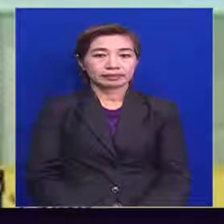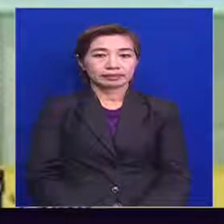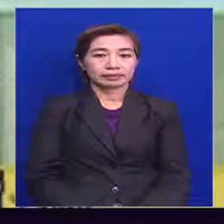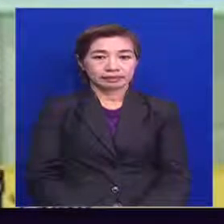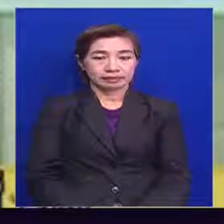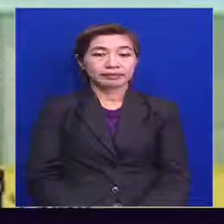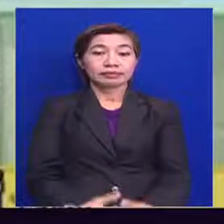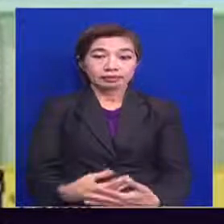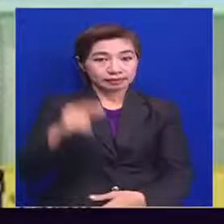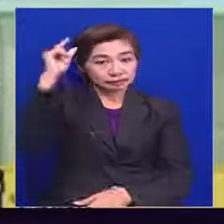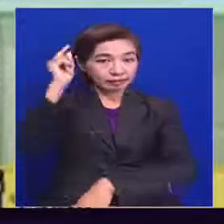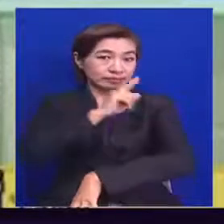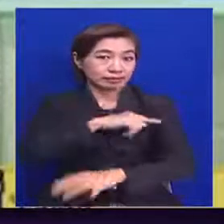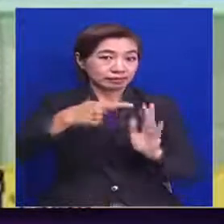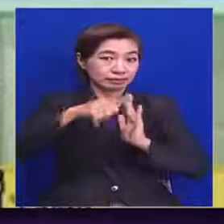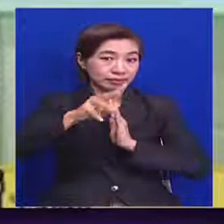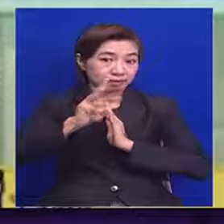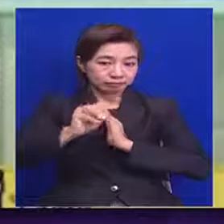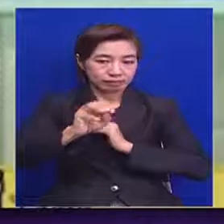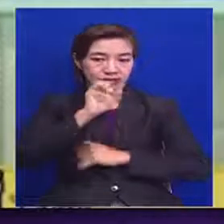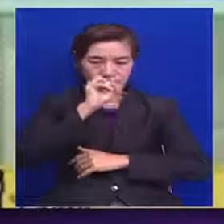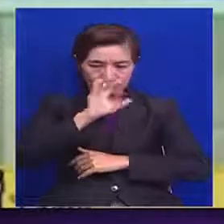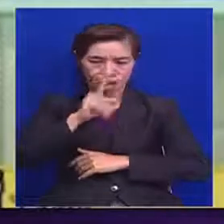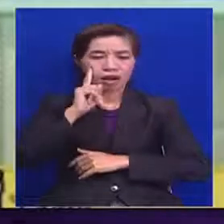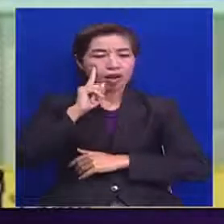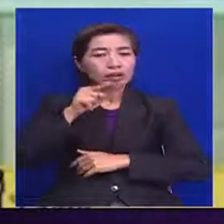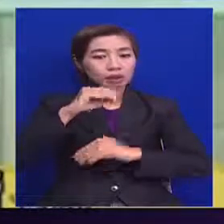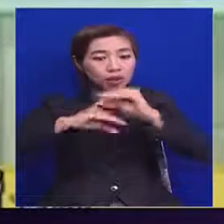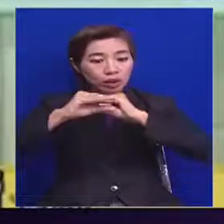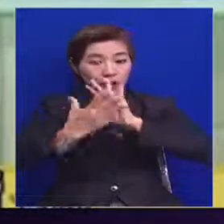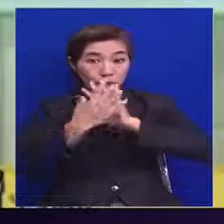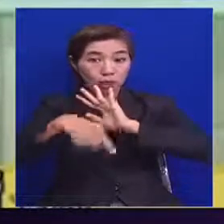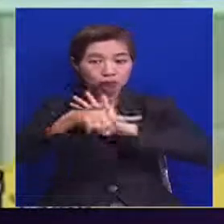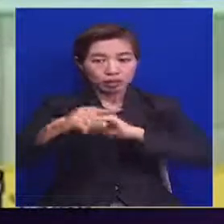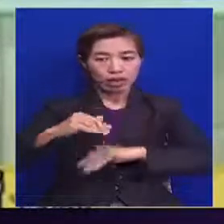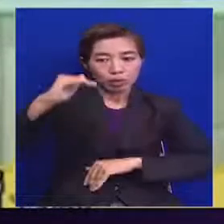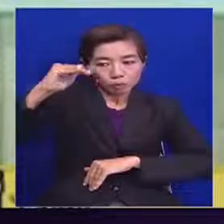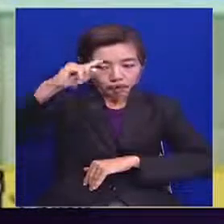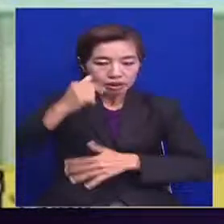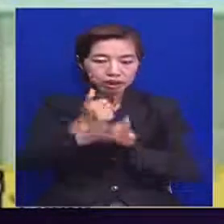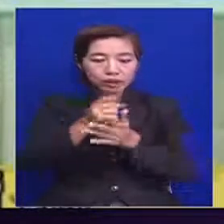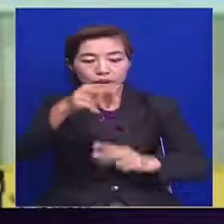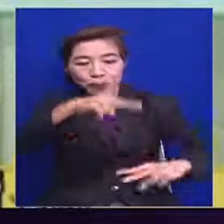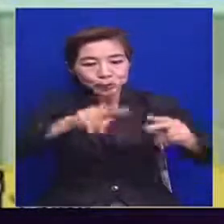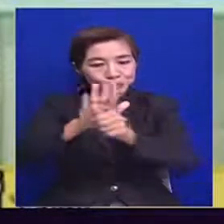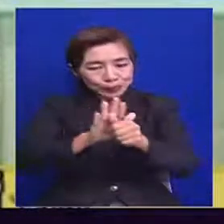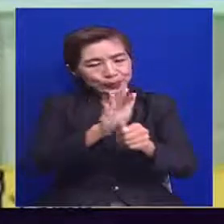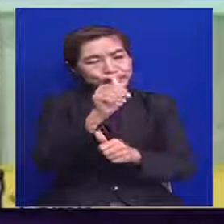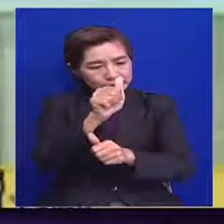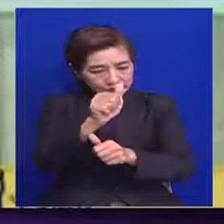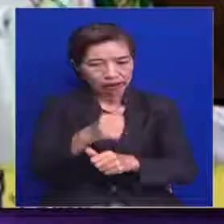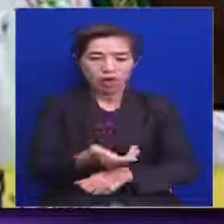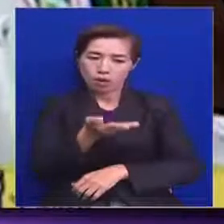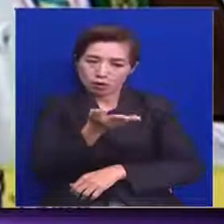นอกจากนี้พลเอกเปรมย้ำว่าขอให้เชื่อมั่นว่าผู้ใหญ่ในโครงการทุกคนจะดูแลเยาวชนให้ดีที่สุดเท่าที่จะสามารถทำได้พร้อมข